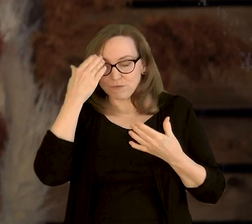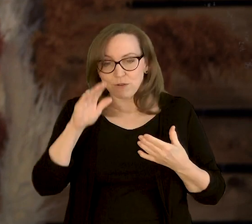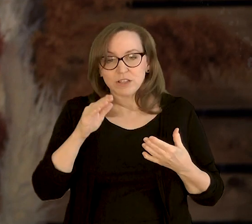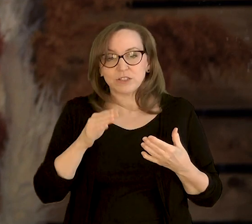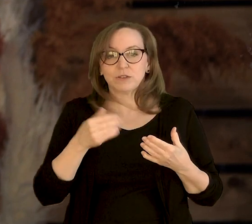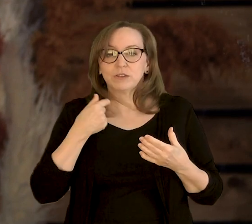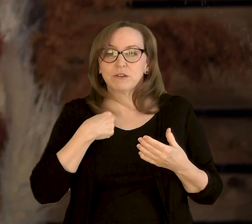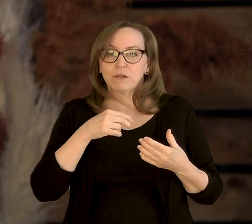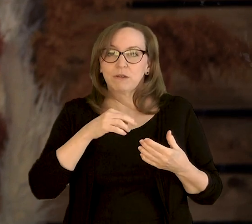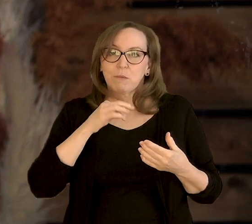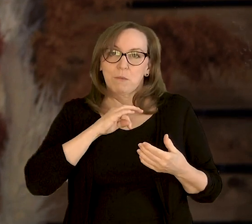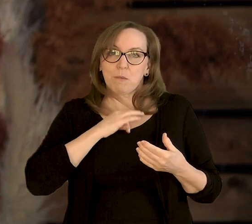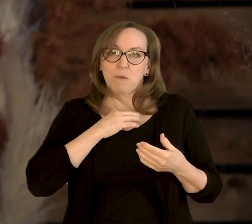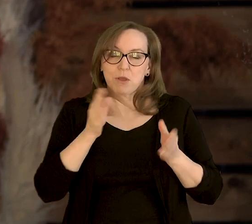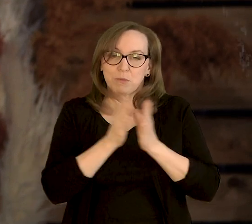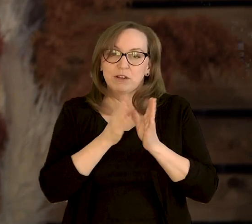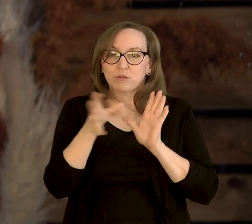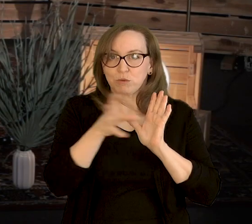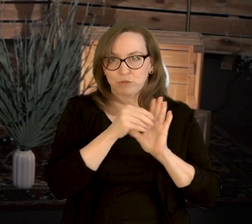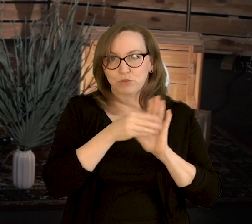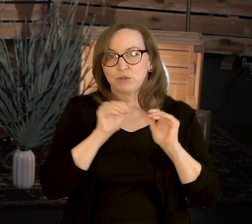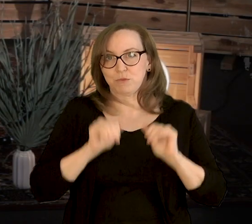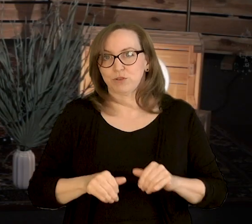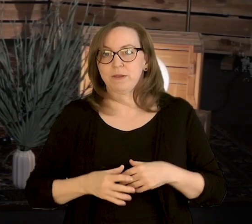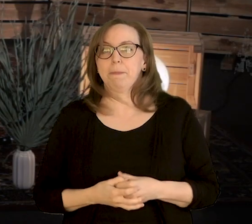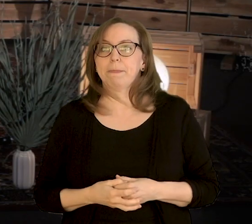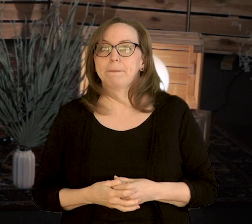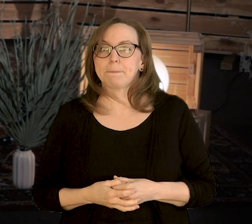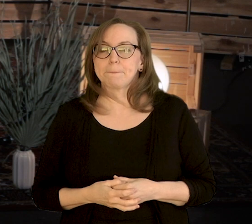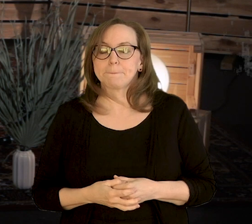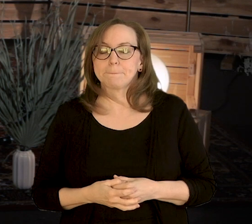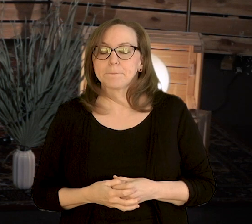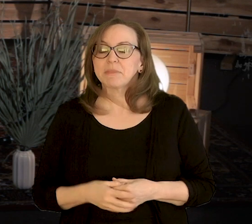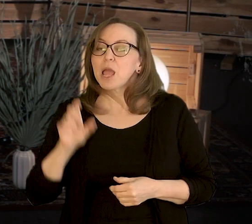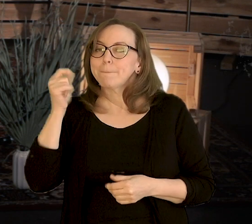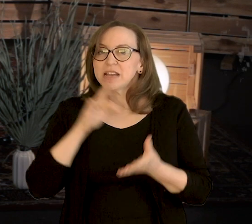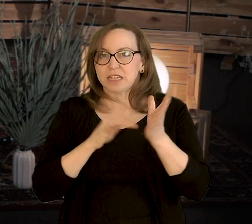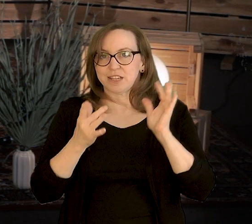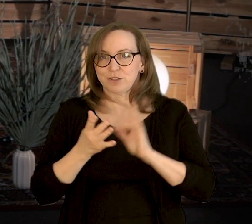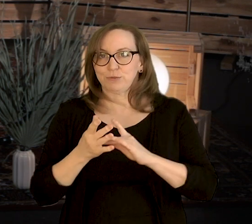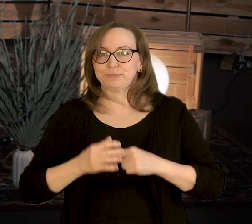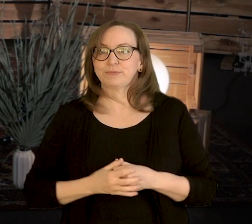powtórzyć. Pomódlmy się. Panie Jezu,